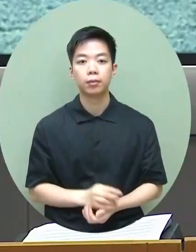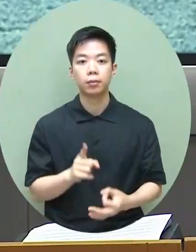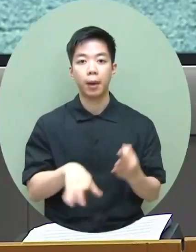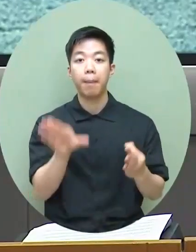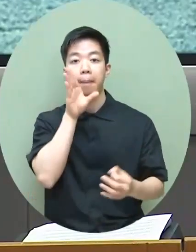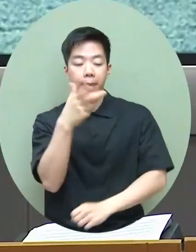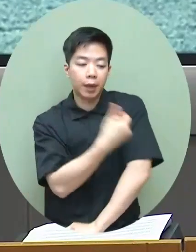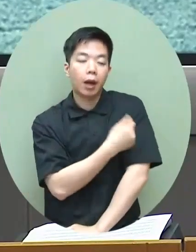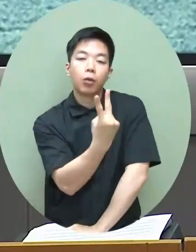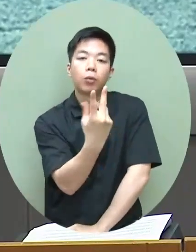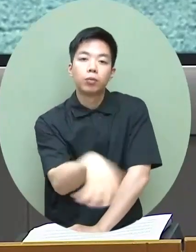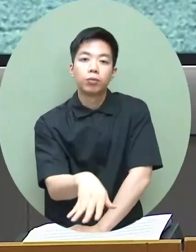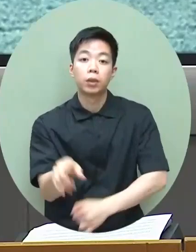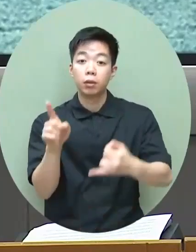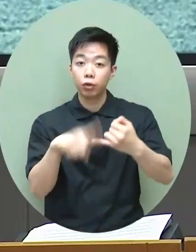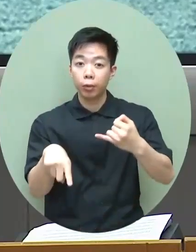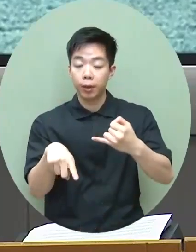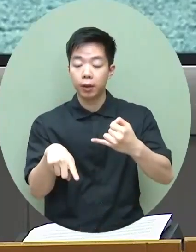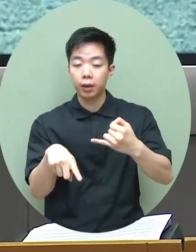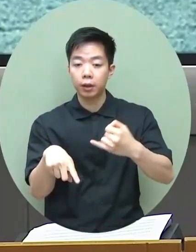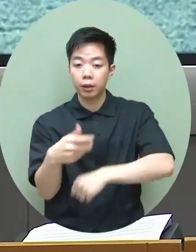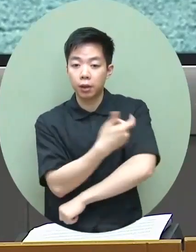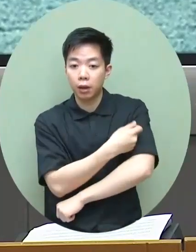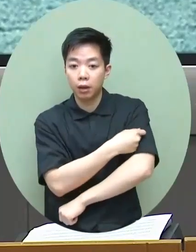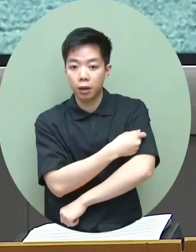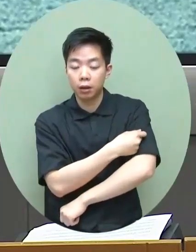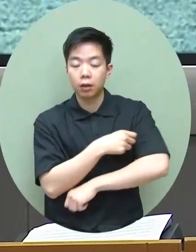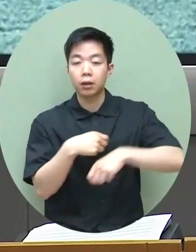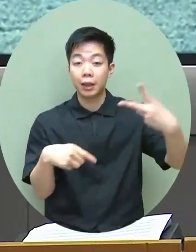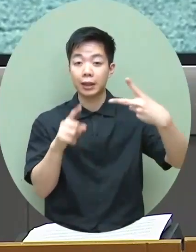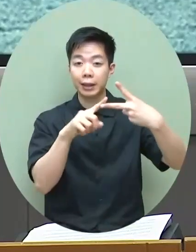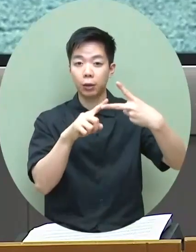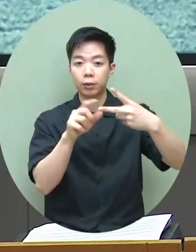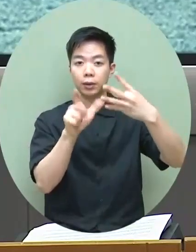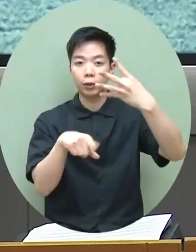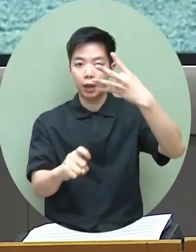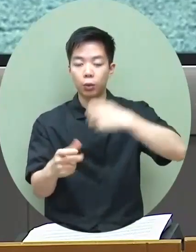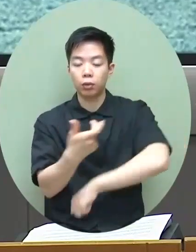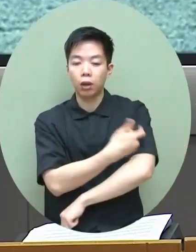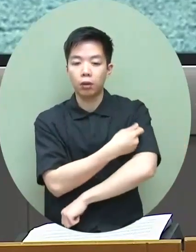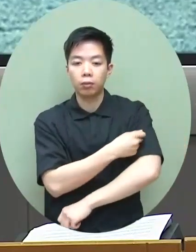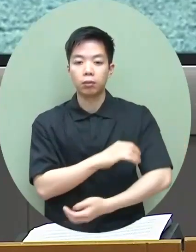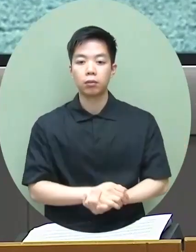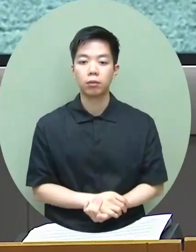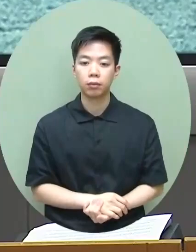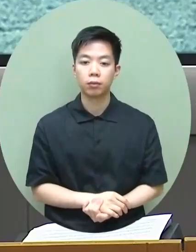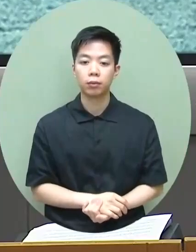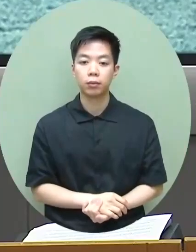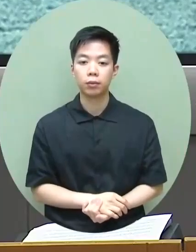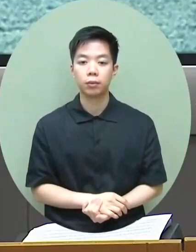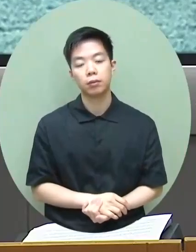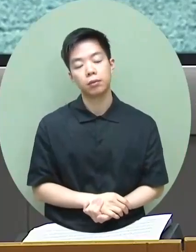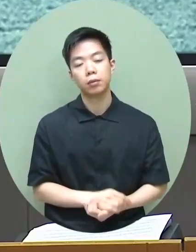係4月9日，咁所以都。我要計一計，可能都未必計得到，即係未必當係第二針嘅。